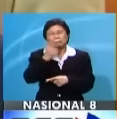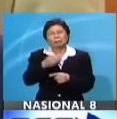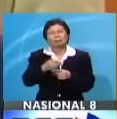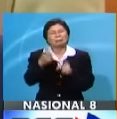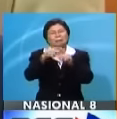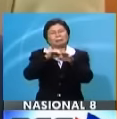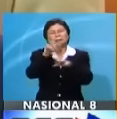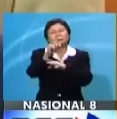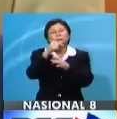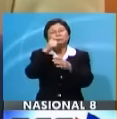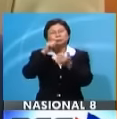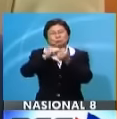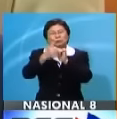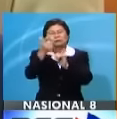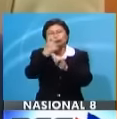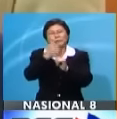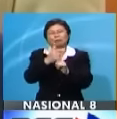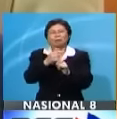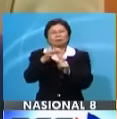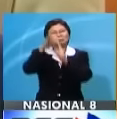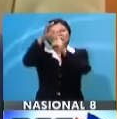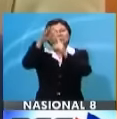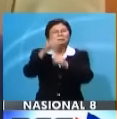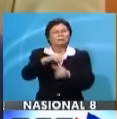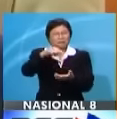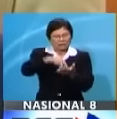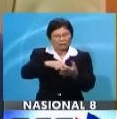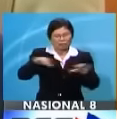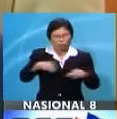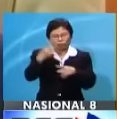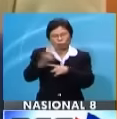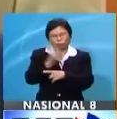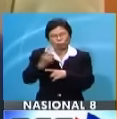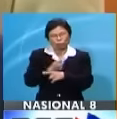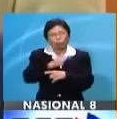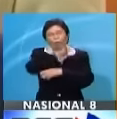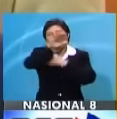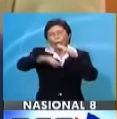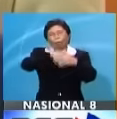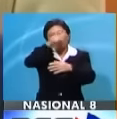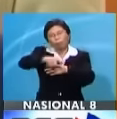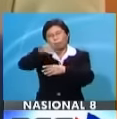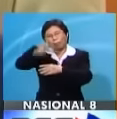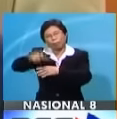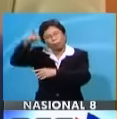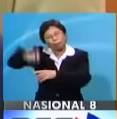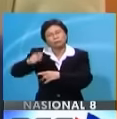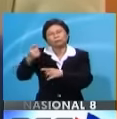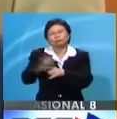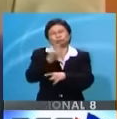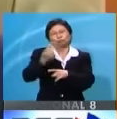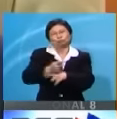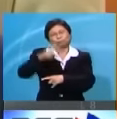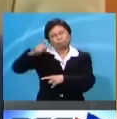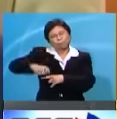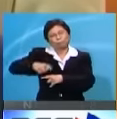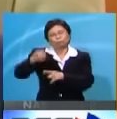sukan. Kerana if they talk about training, stop training, everyone will stop training during that particular